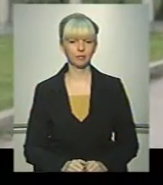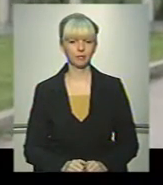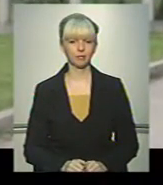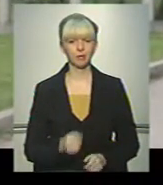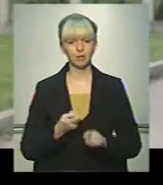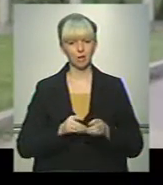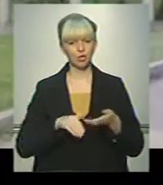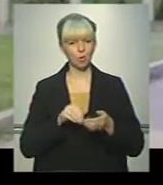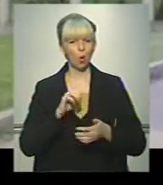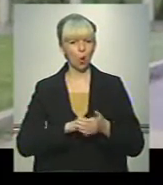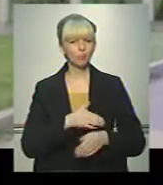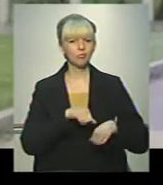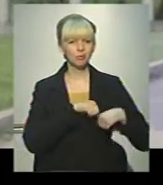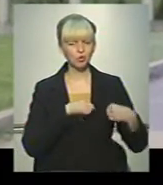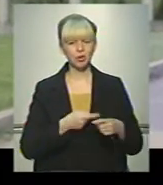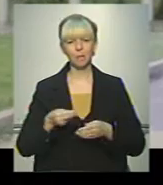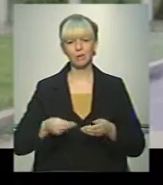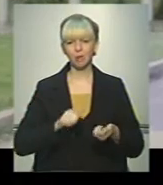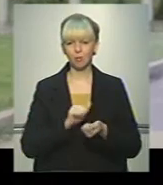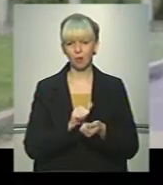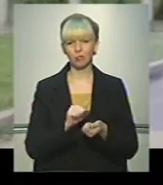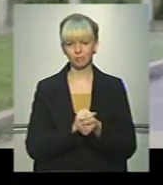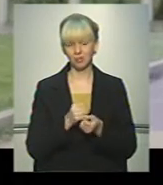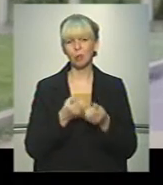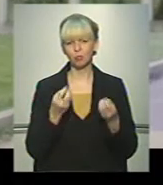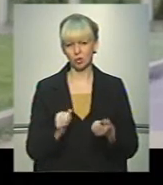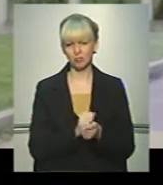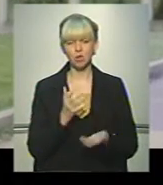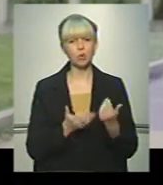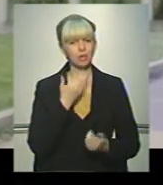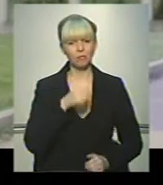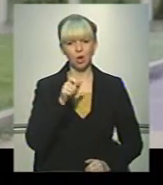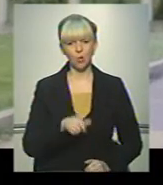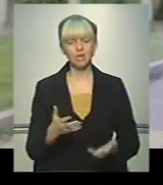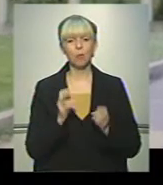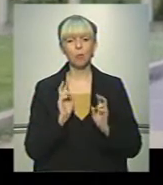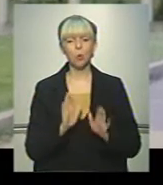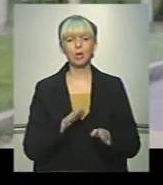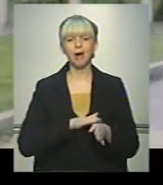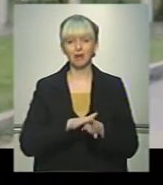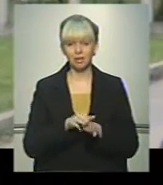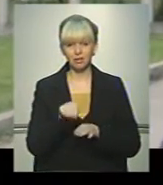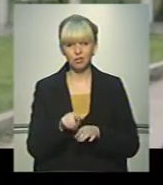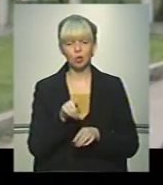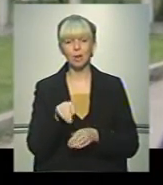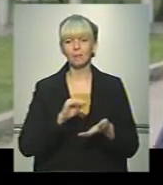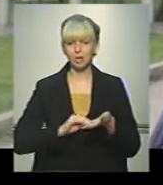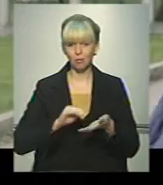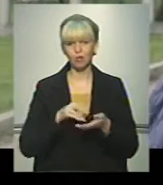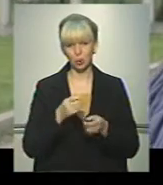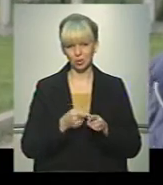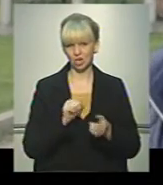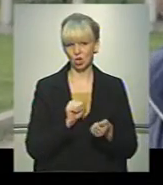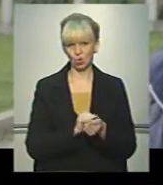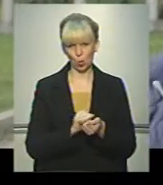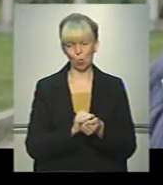Це допомога від душі, тому що підписані папери – це просто папери. Якщо немає людей, котрі будуть реалізовувати те, що там написано, то ці